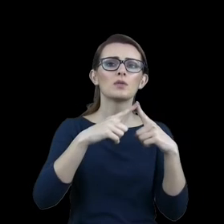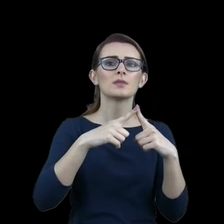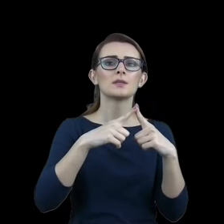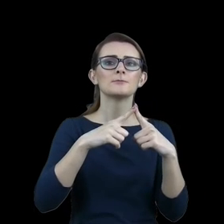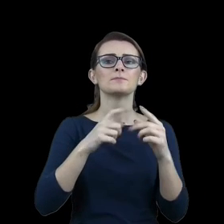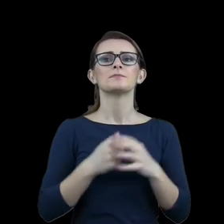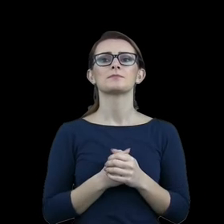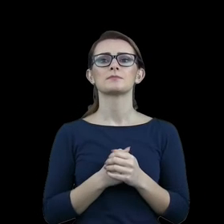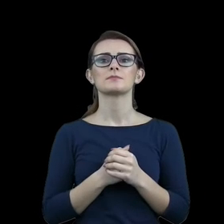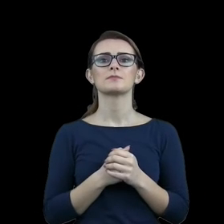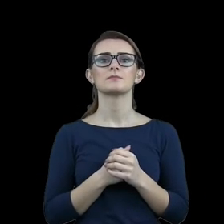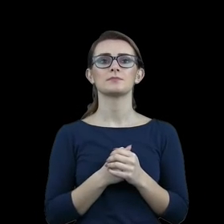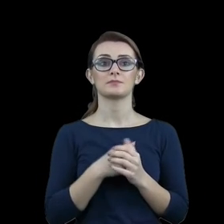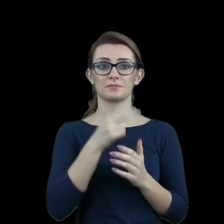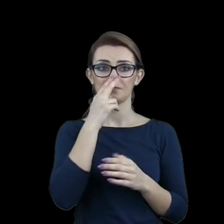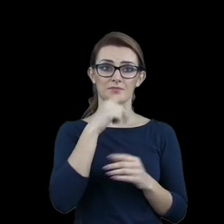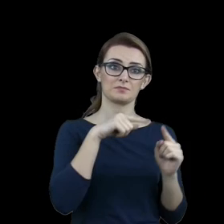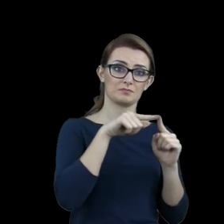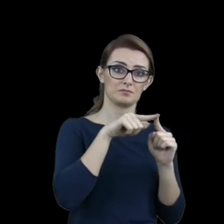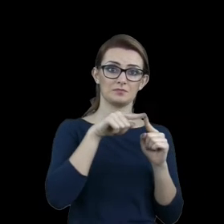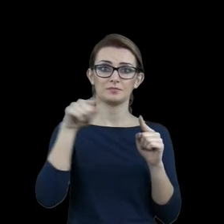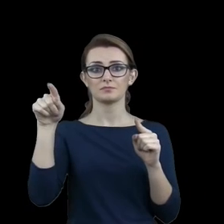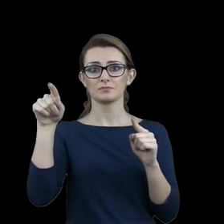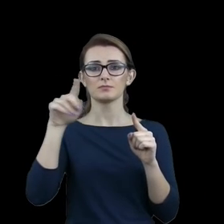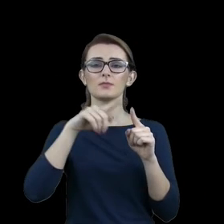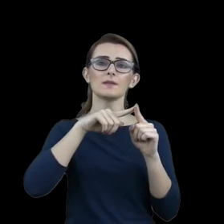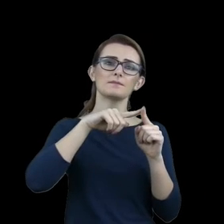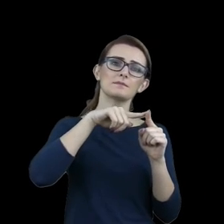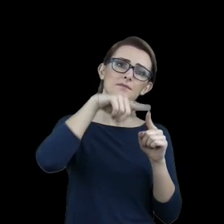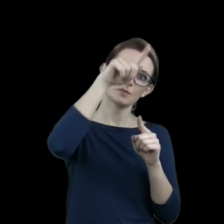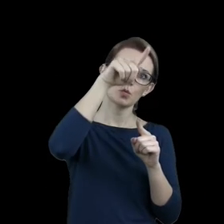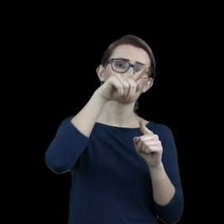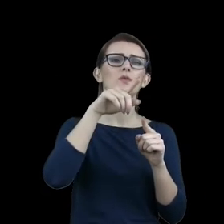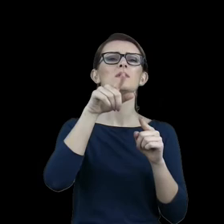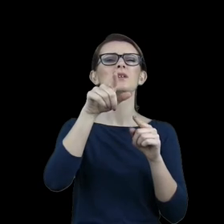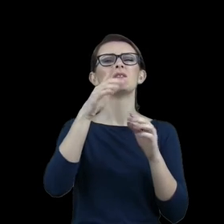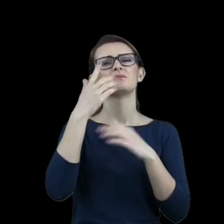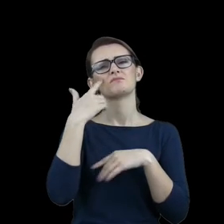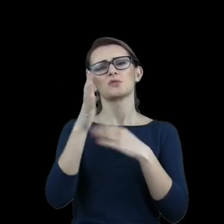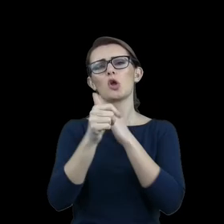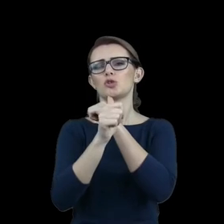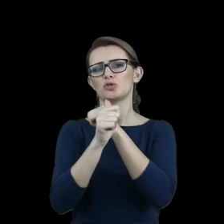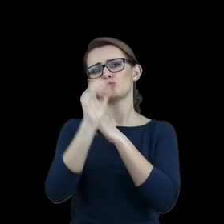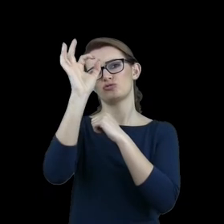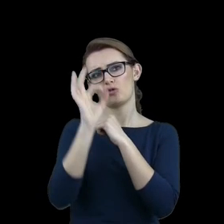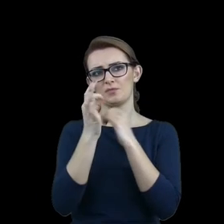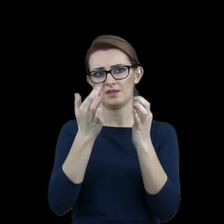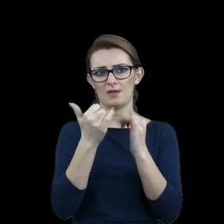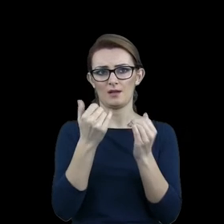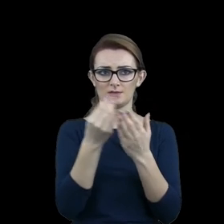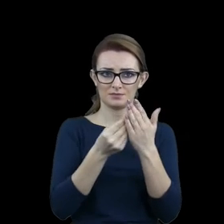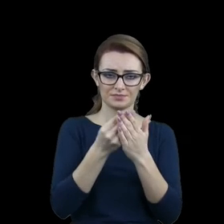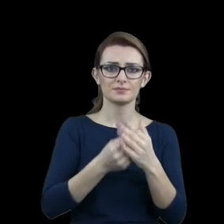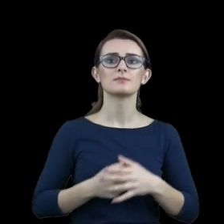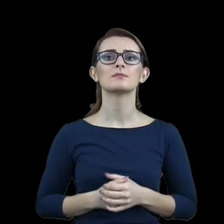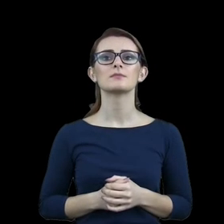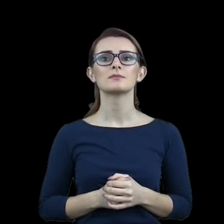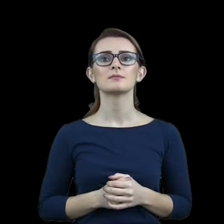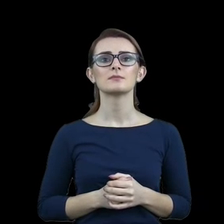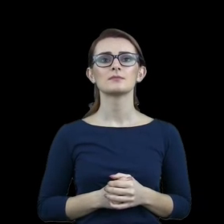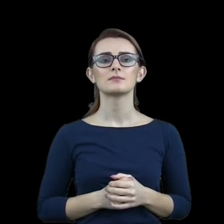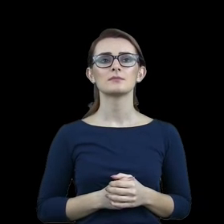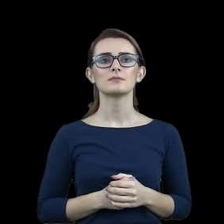tak, narysuję sobie taki jakiś kąt. I powiedzmy, że miara tego kąta to będzie tym razem 60